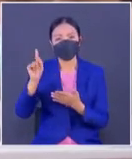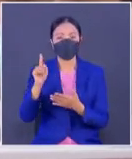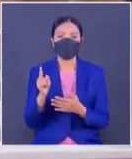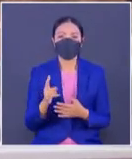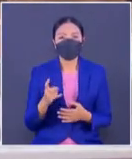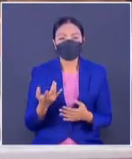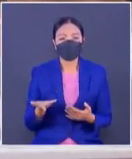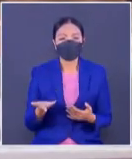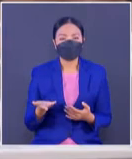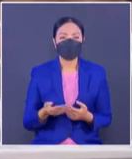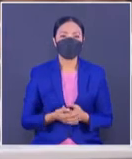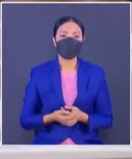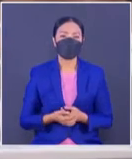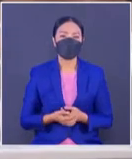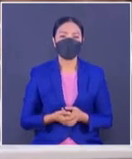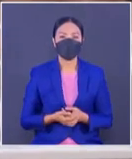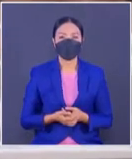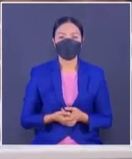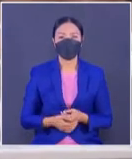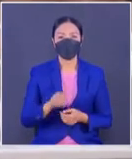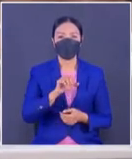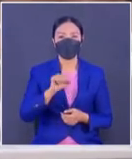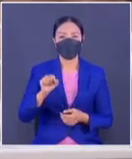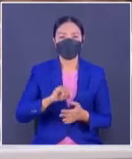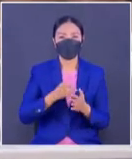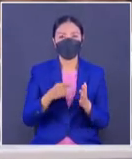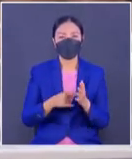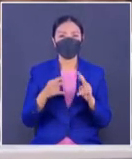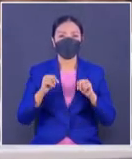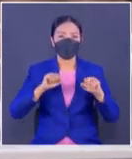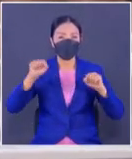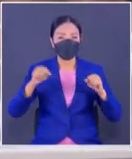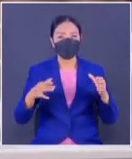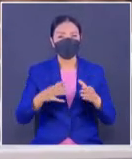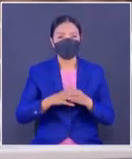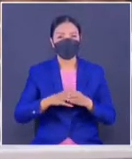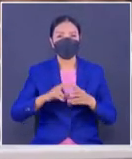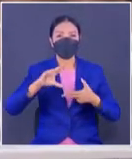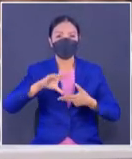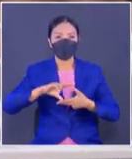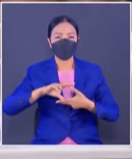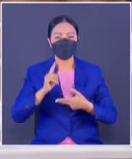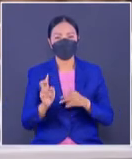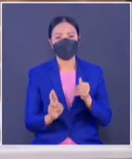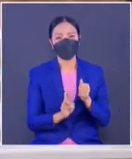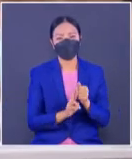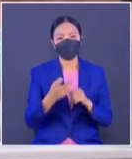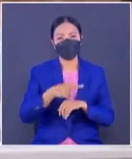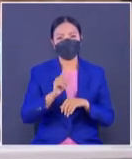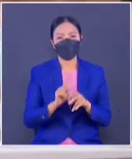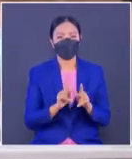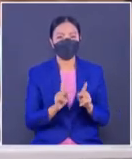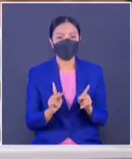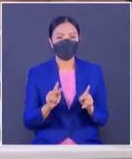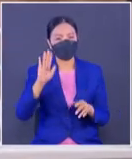ได้นายสัญญานินสุพรรณส.ส.จังหวัดนครสวรรค์ของพรรคพลังประชารัฐครับในฐานะรองประธานคณะกรรมการ